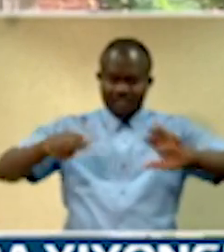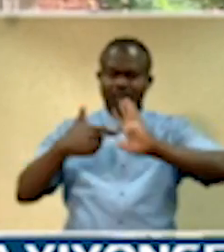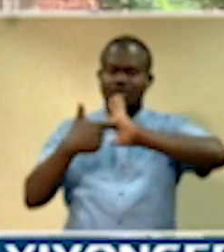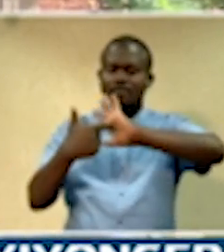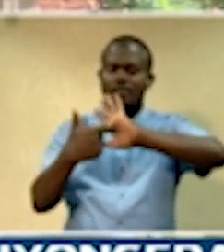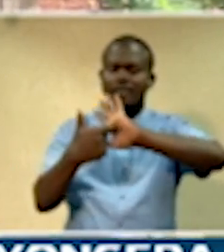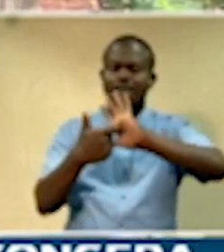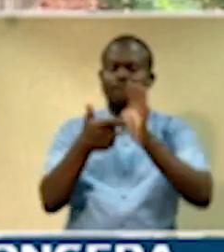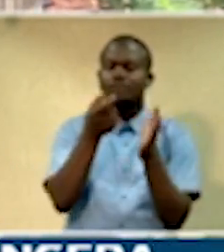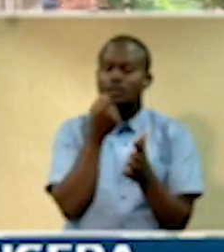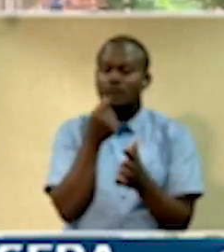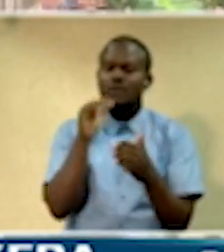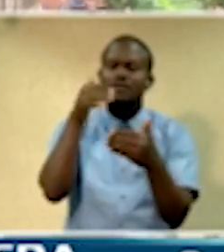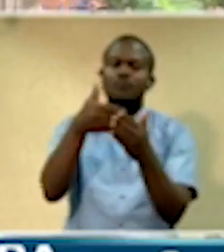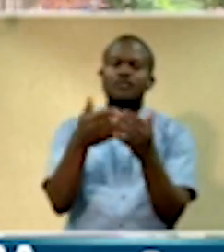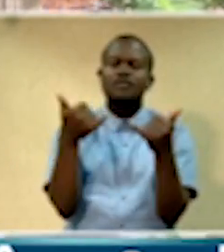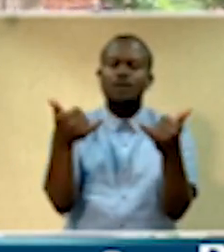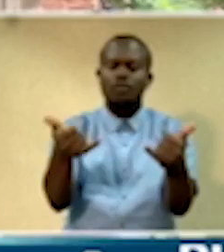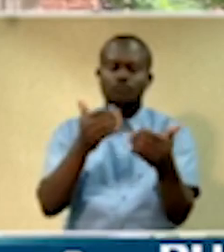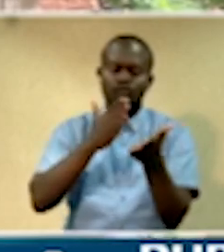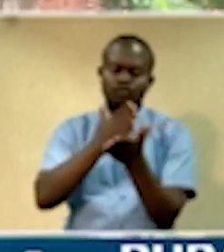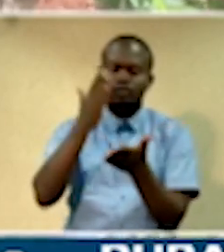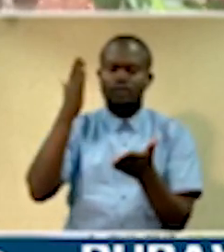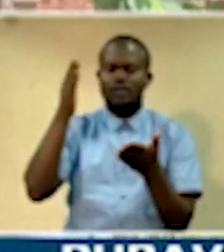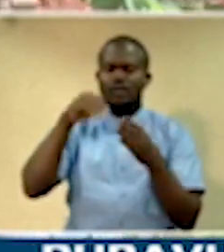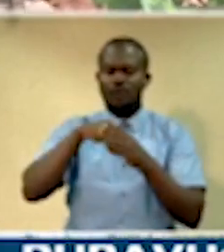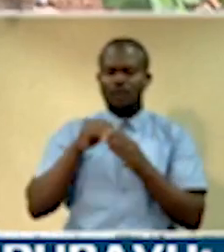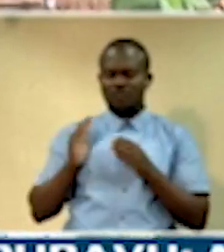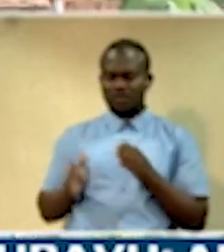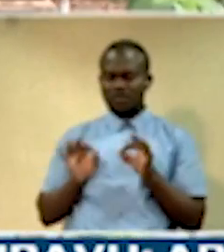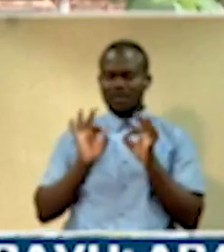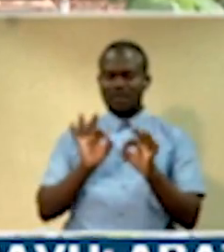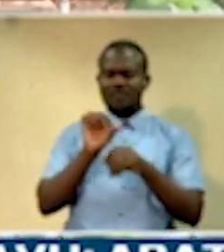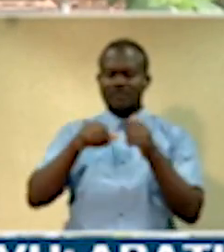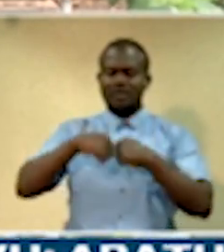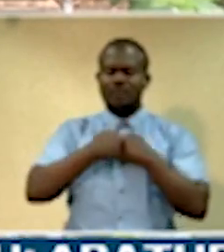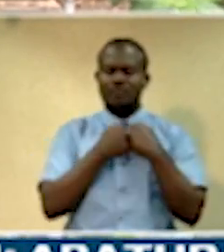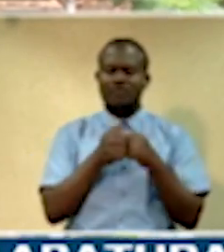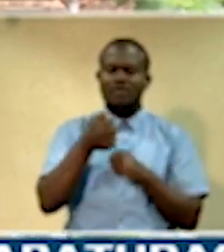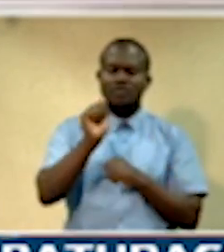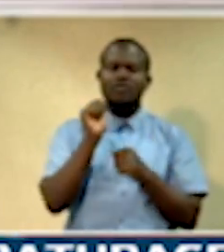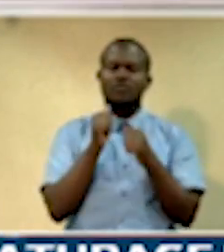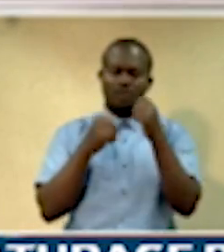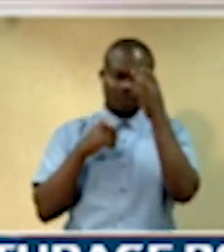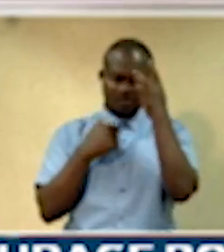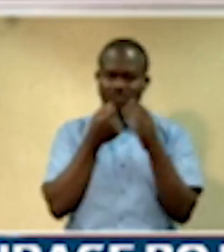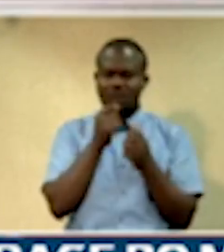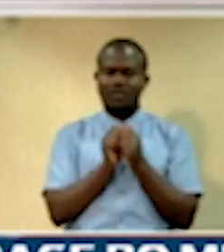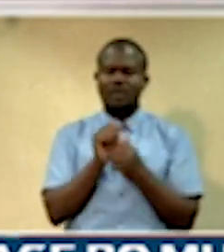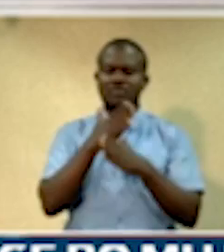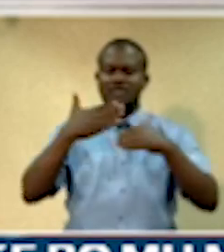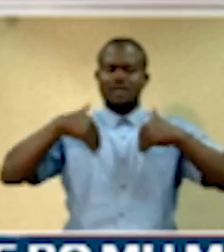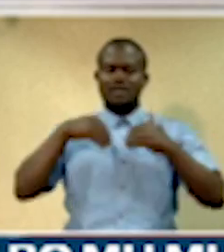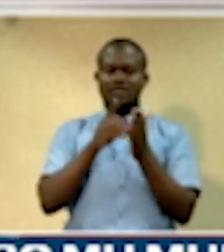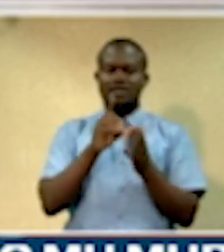ko uyu muti kugeza ubu ngubu rwose urimo uritwara neza mu bijyanye no guhangana n'utwo dukoko twa Minisitiri w'Ubuzima